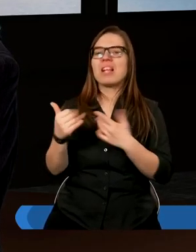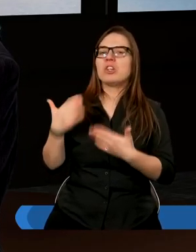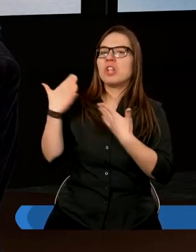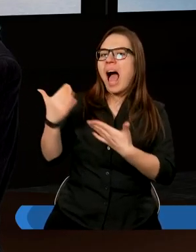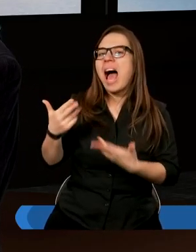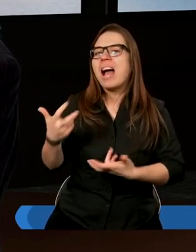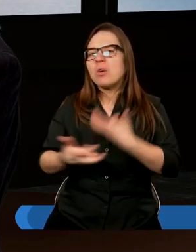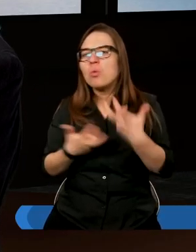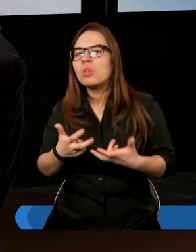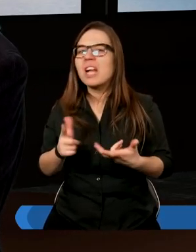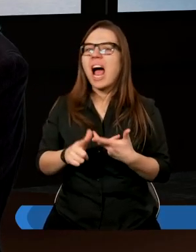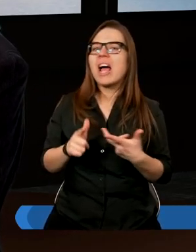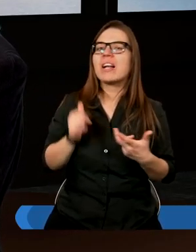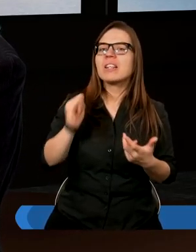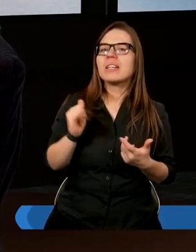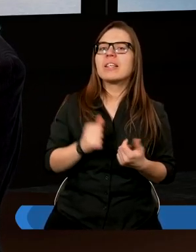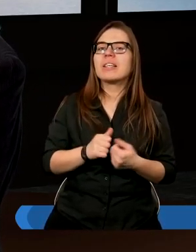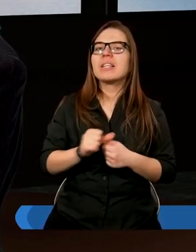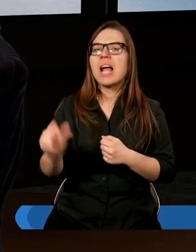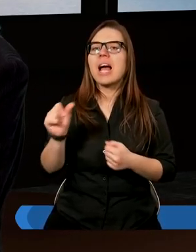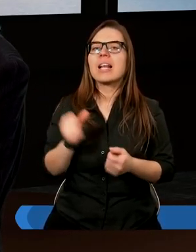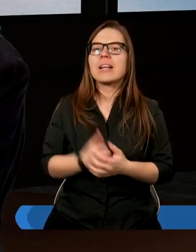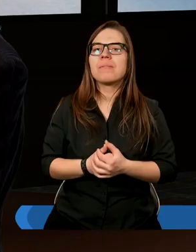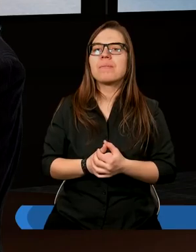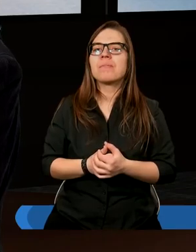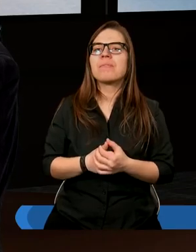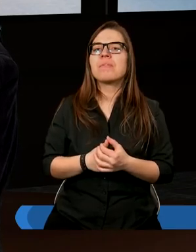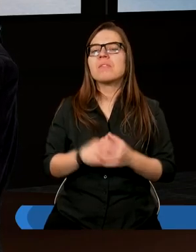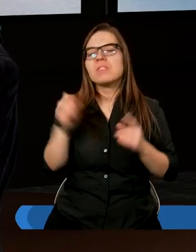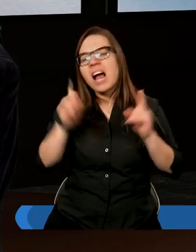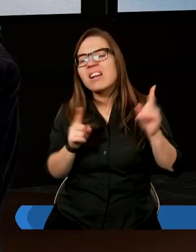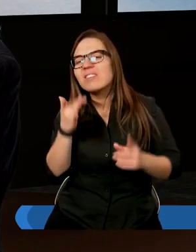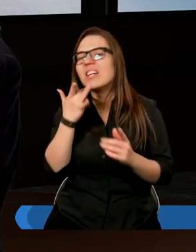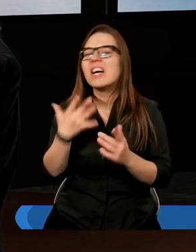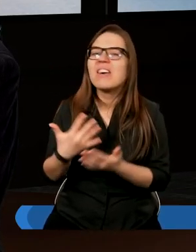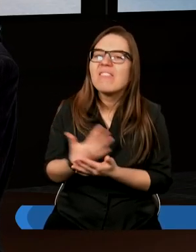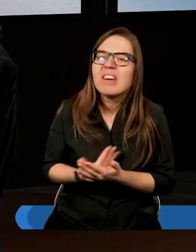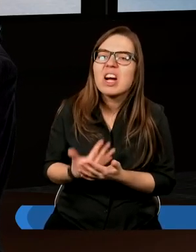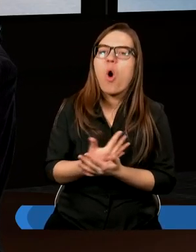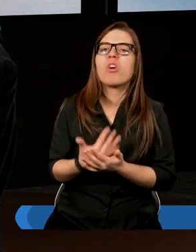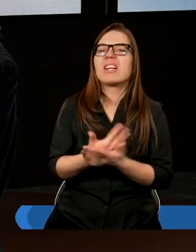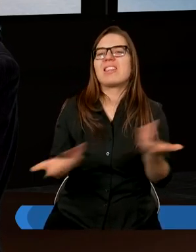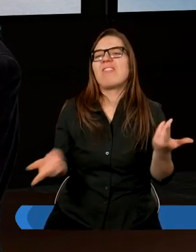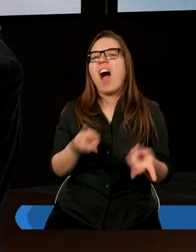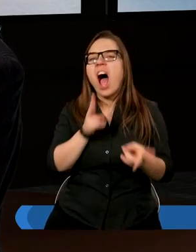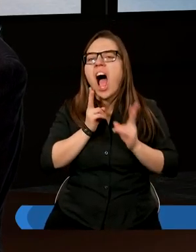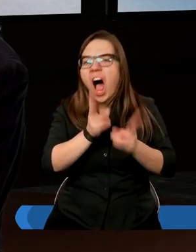uczynny, jest wykorzystywany, jest wyśmiewany.